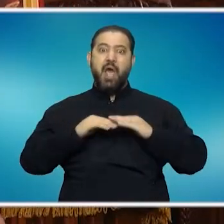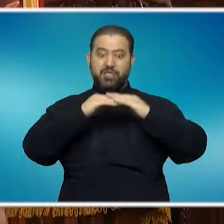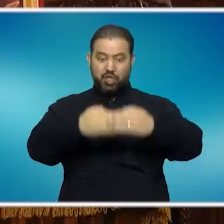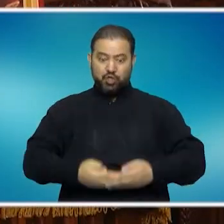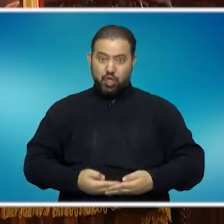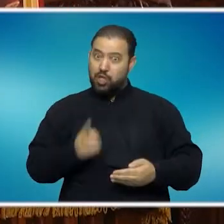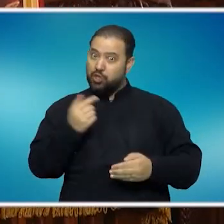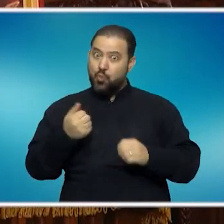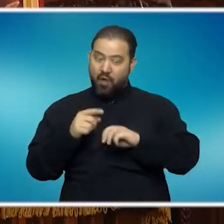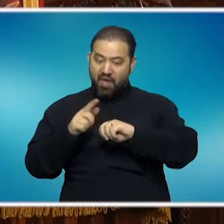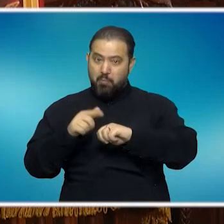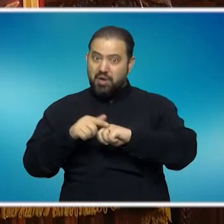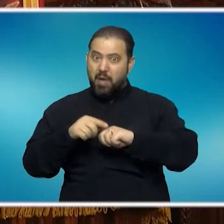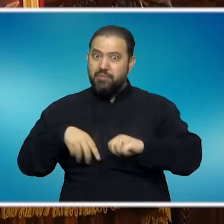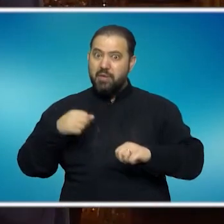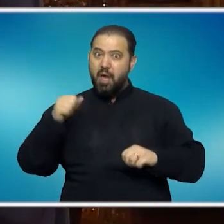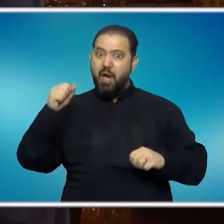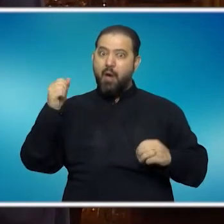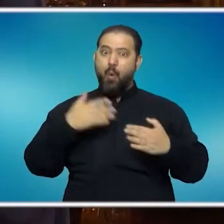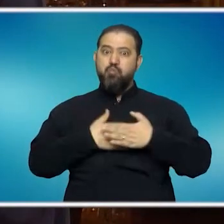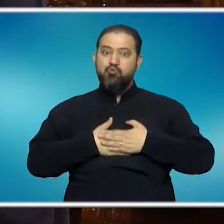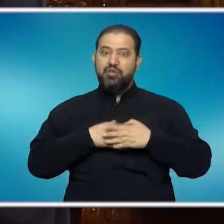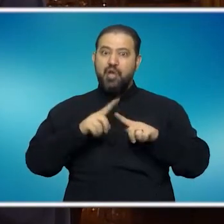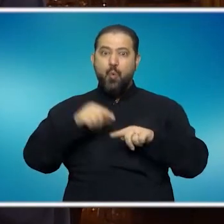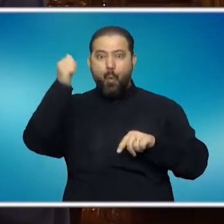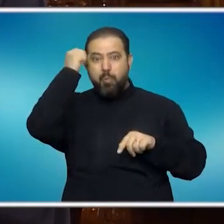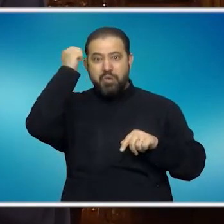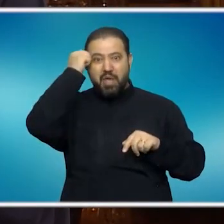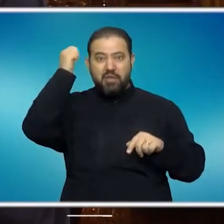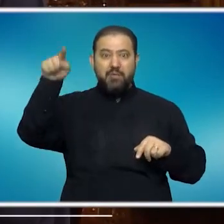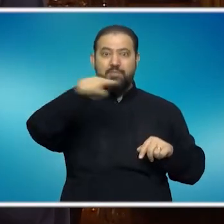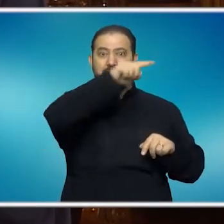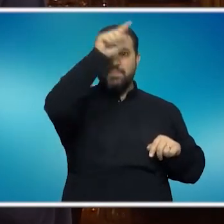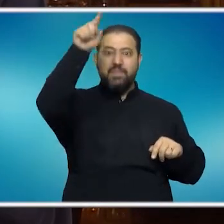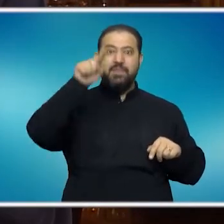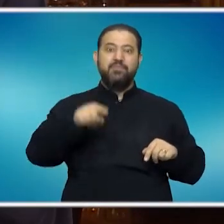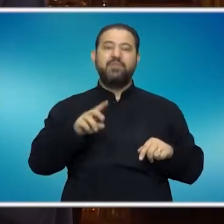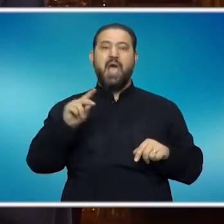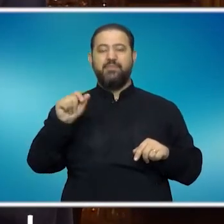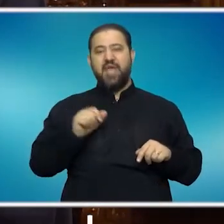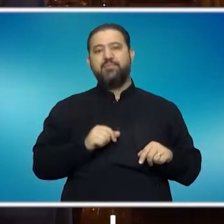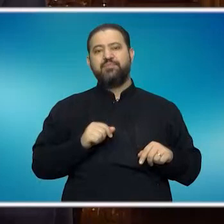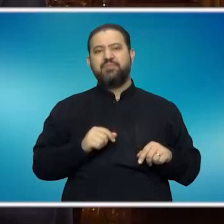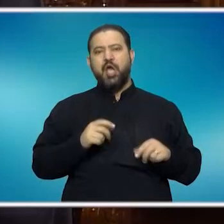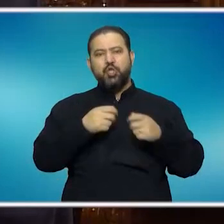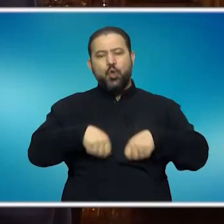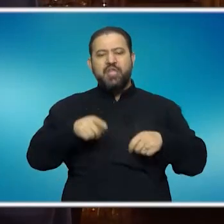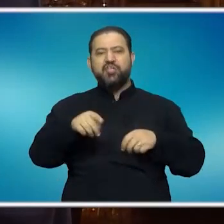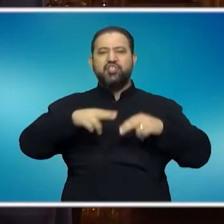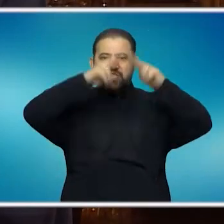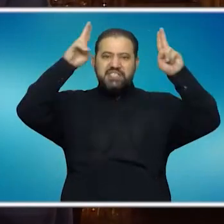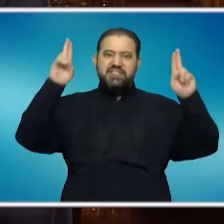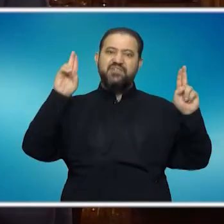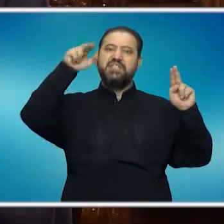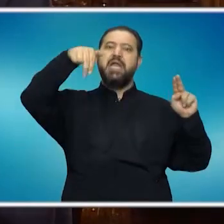bărbat, era ucisă cu pietre. Da. Tot Sfântul Nicolae ca Basilea, dar n-am să vă mai citesc decât am să vă